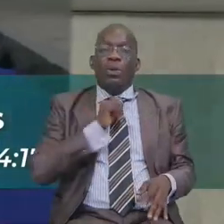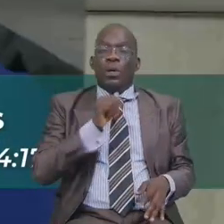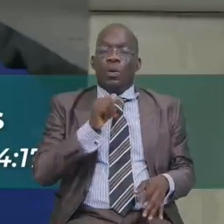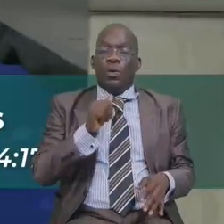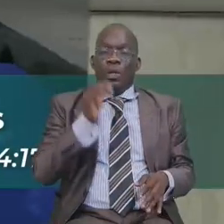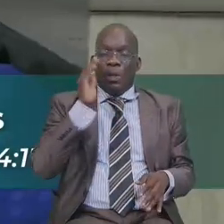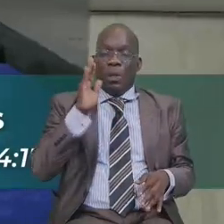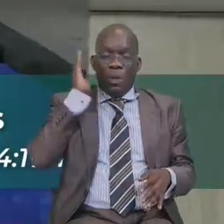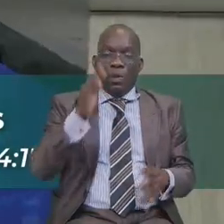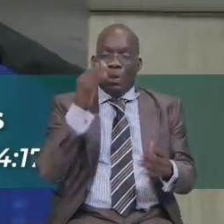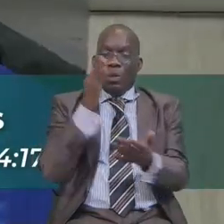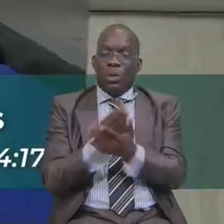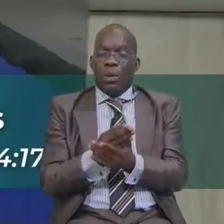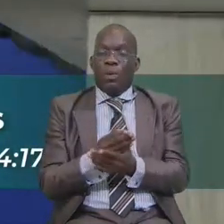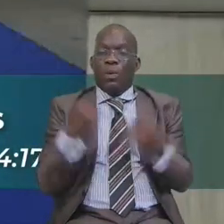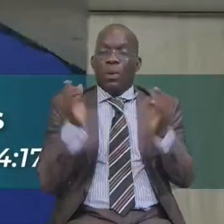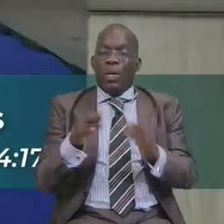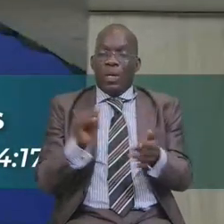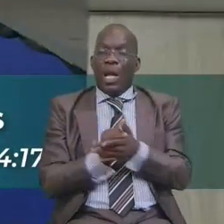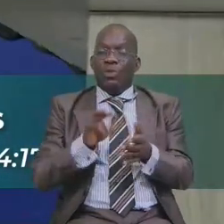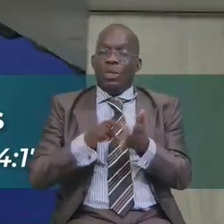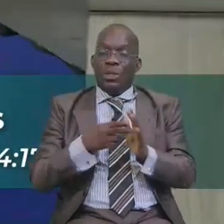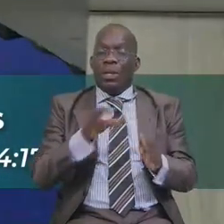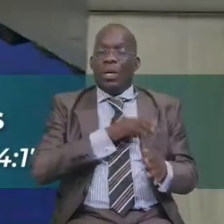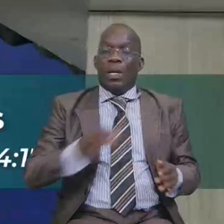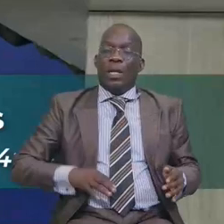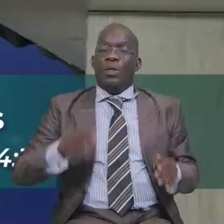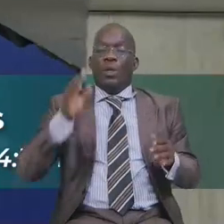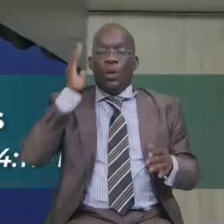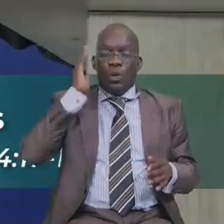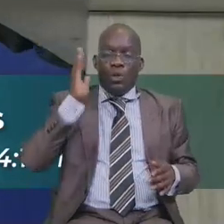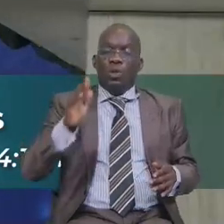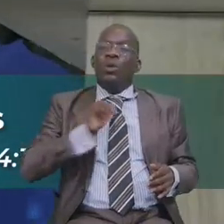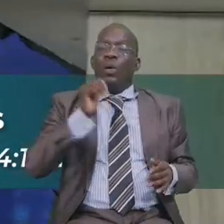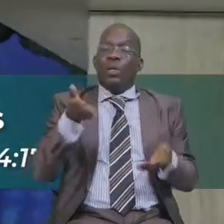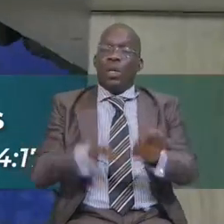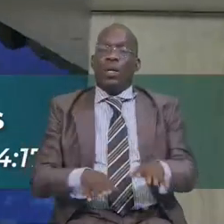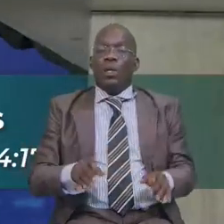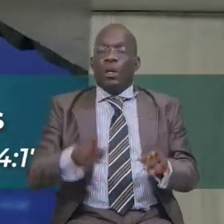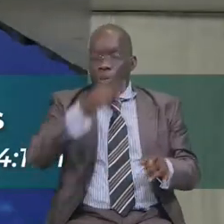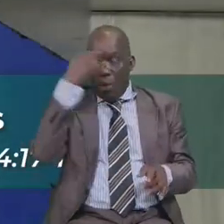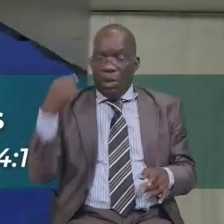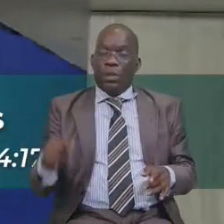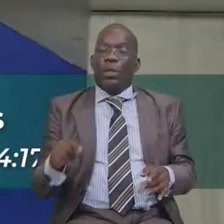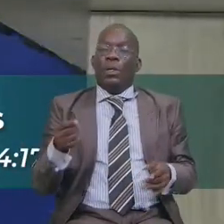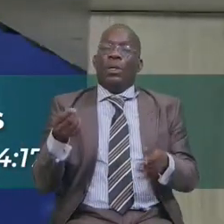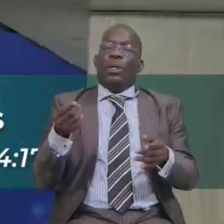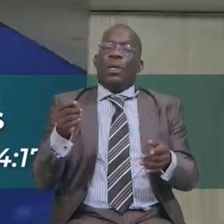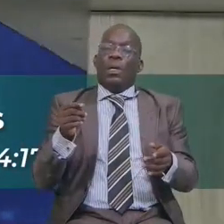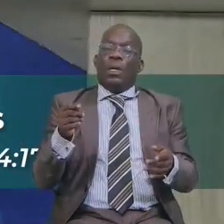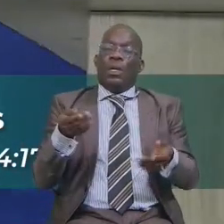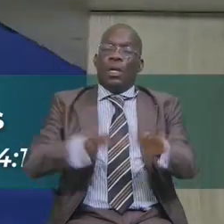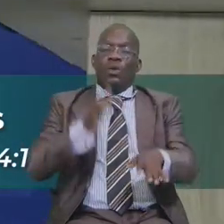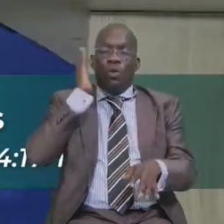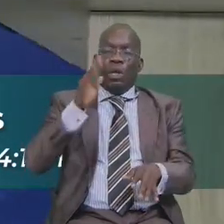dire que Christ ne devrait pas mourir. Parce que la mort va faire l'œuvre que la Bible